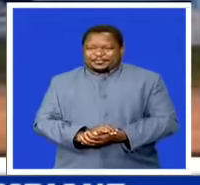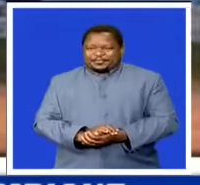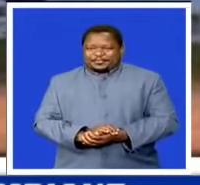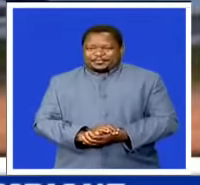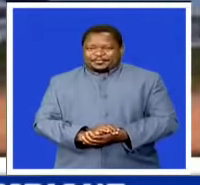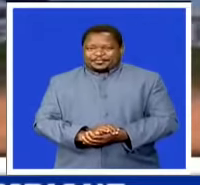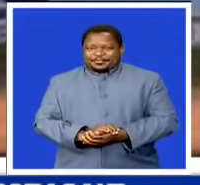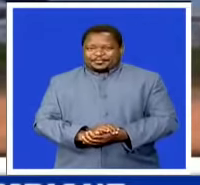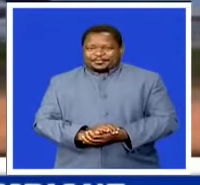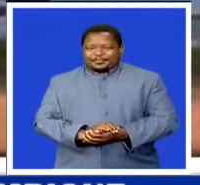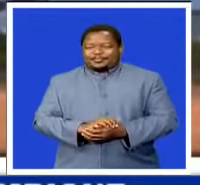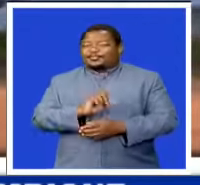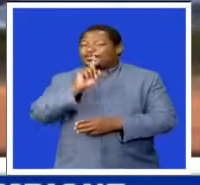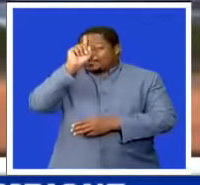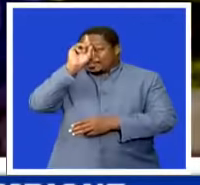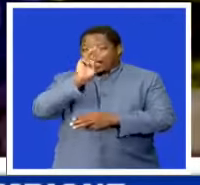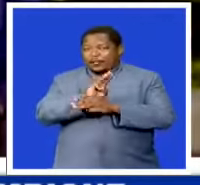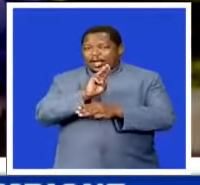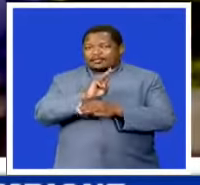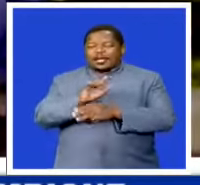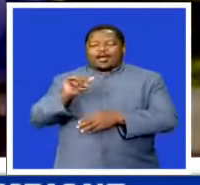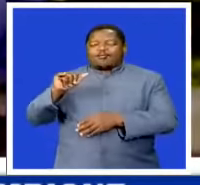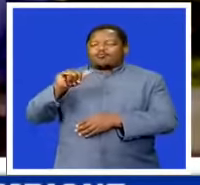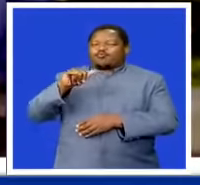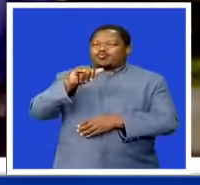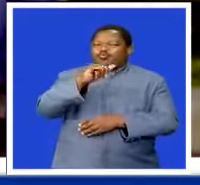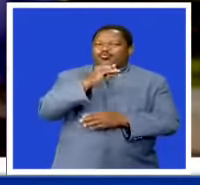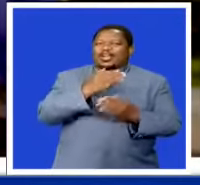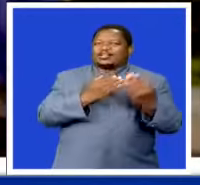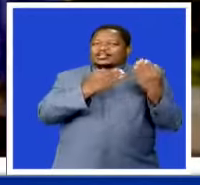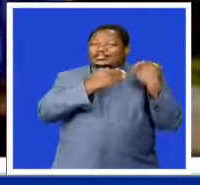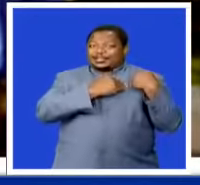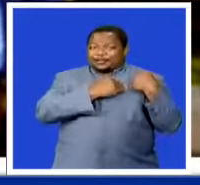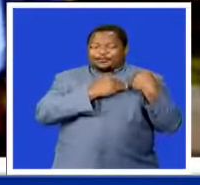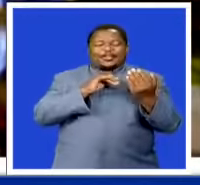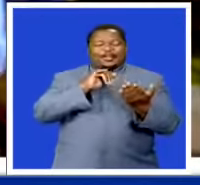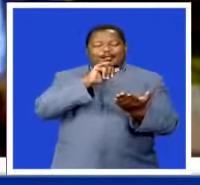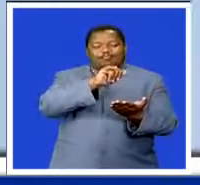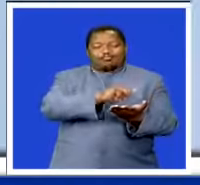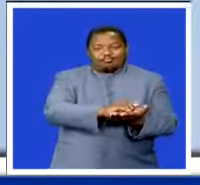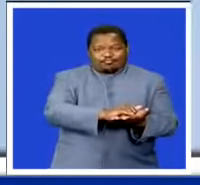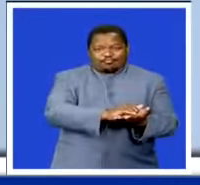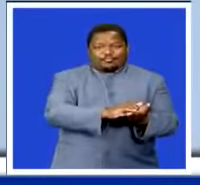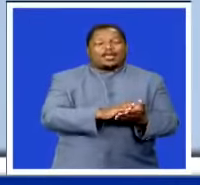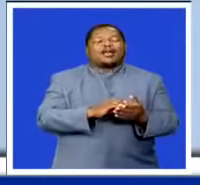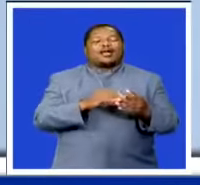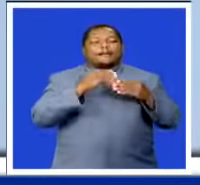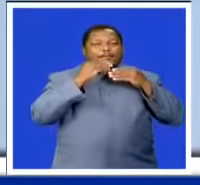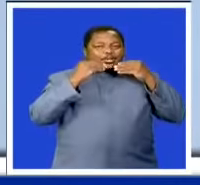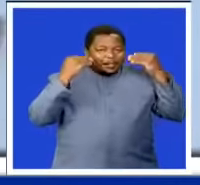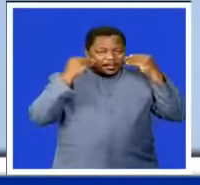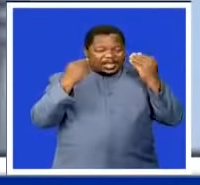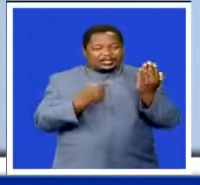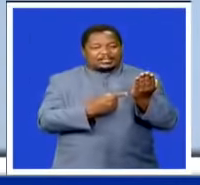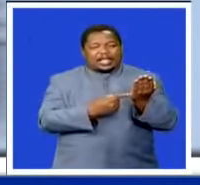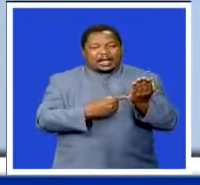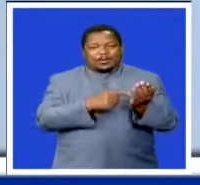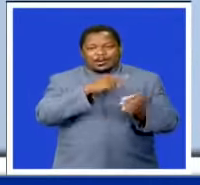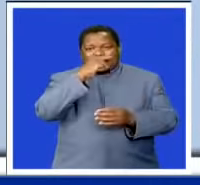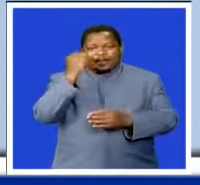Indlovu yemhlaba ibeneluhambo loluhle yefika iphephile enhlokodolobha eMozambique lokulidolobha lelikhulu